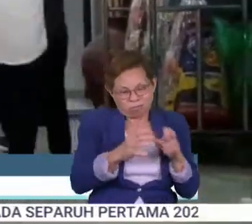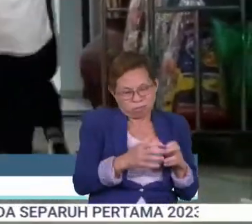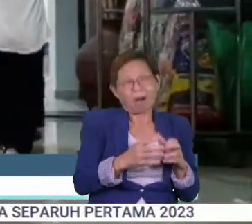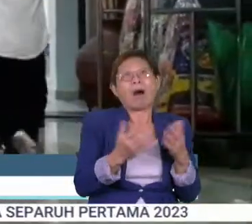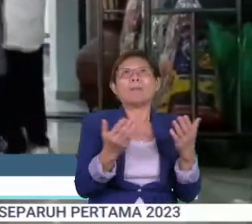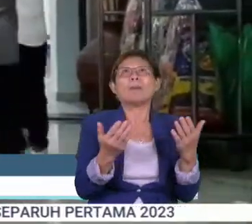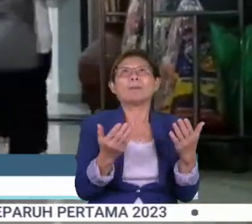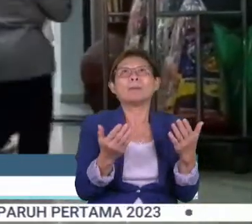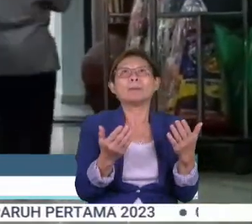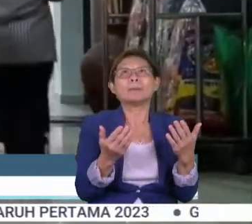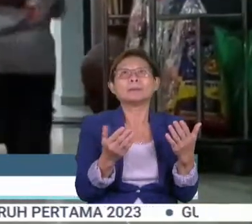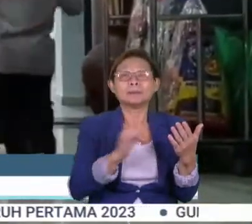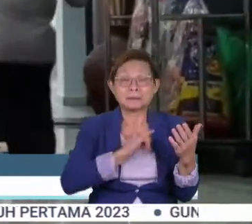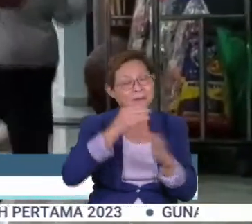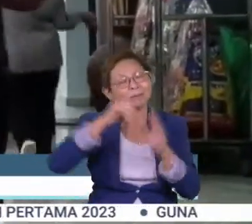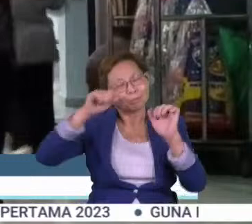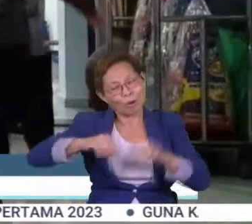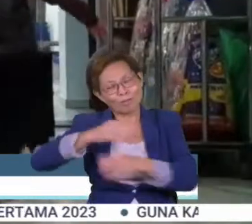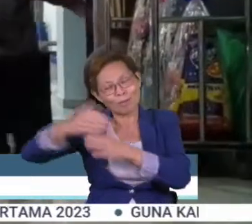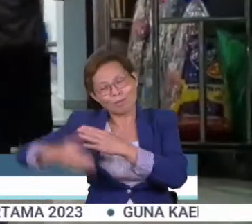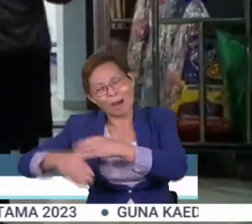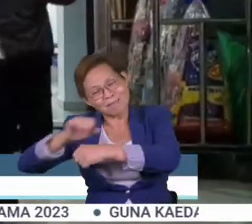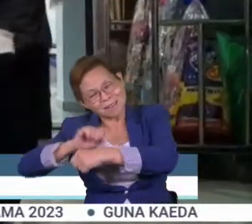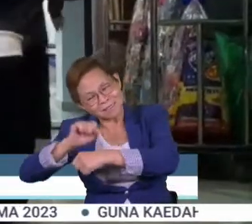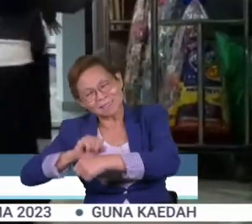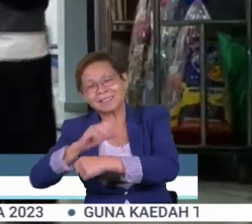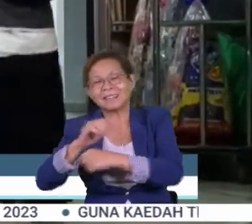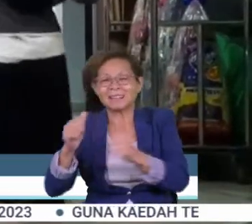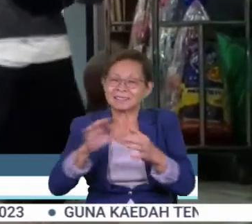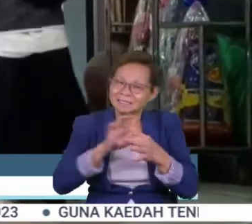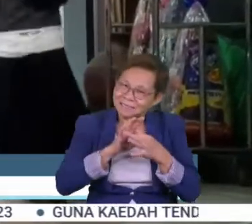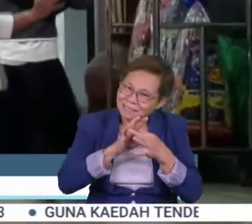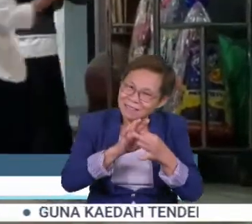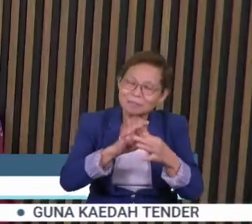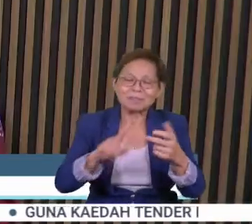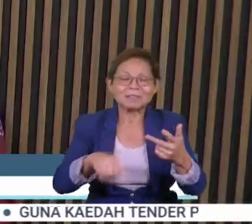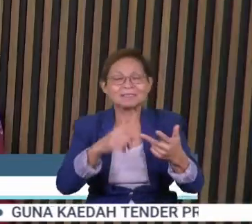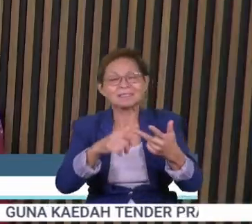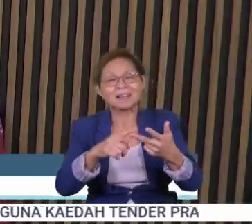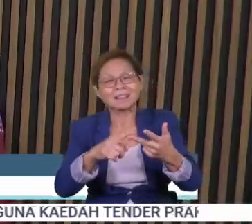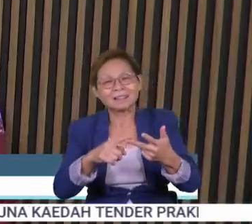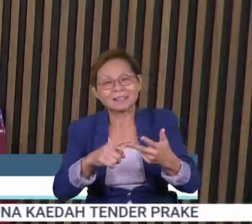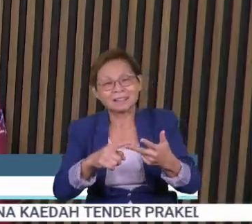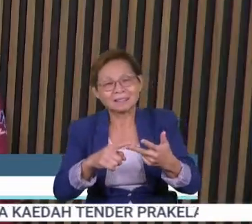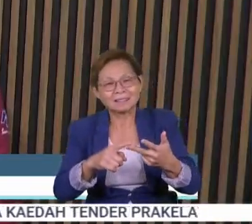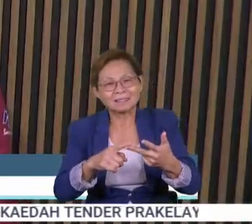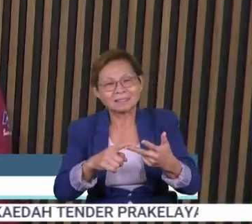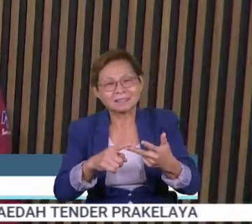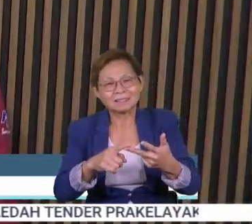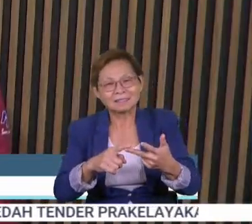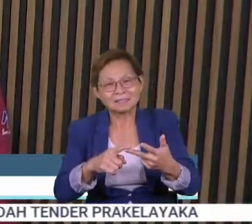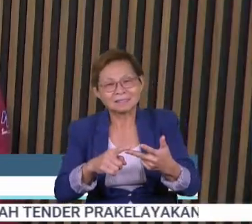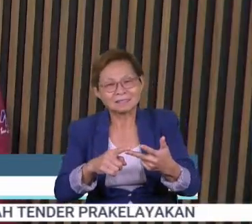dapat menyelesaikan tugasan dengan kerjasama dan juga